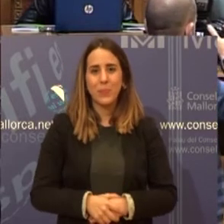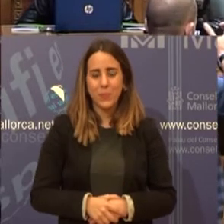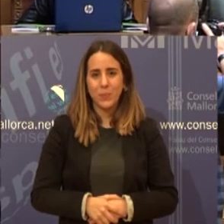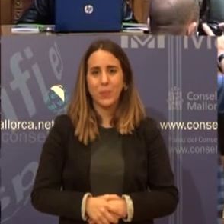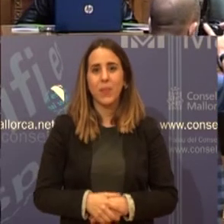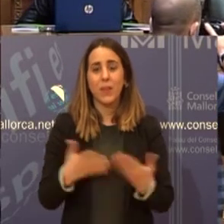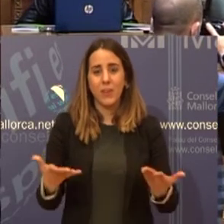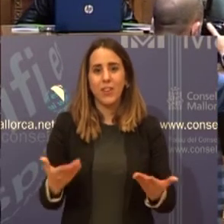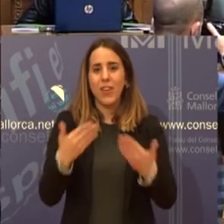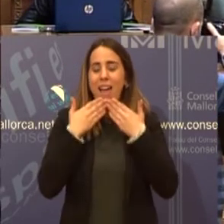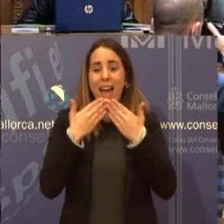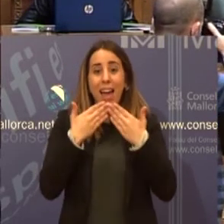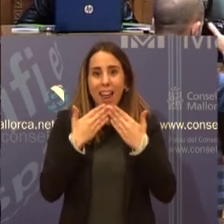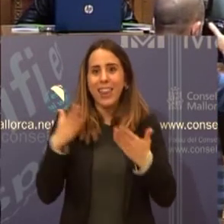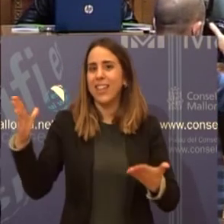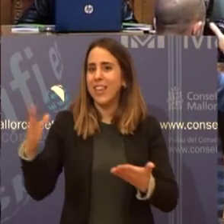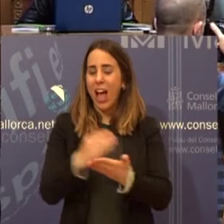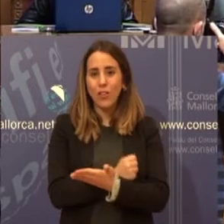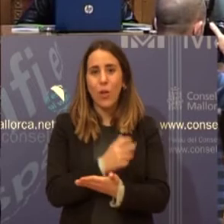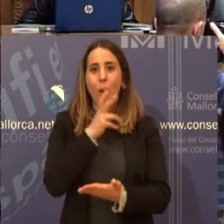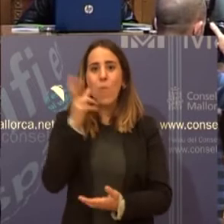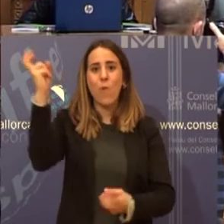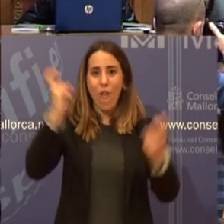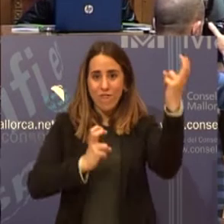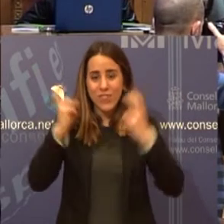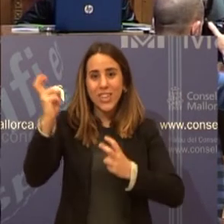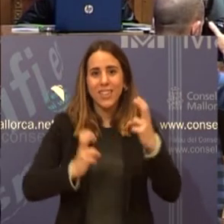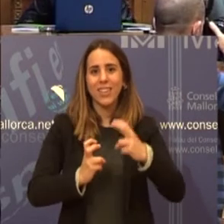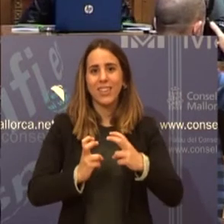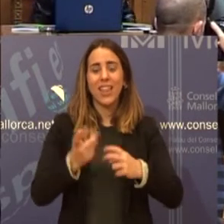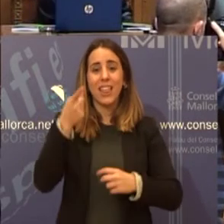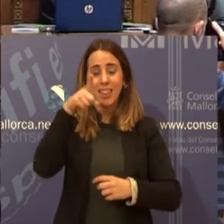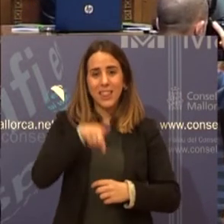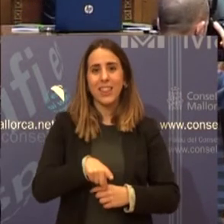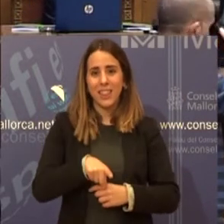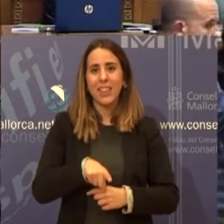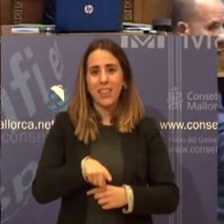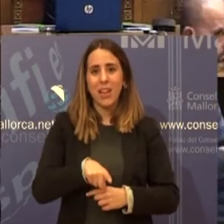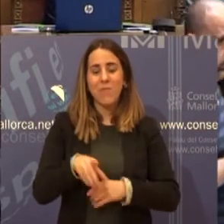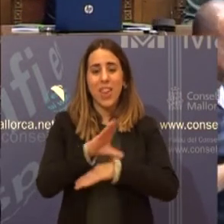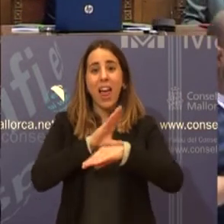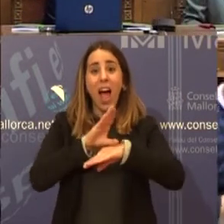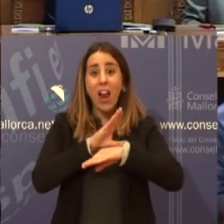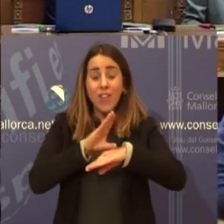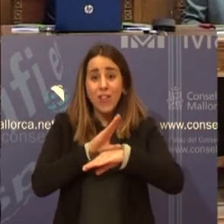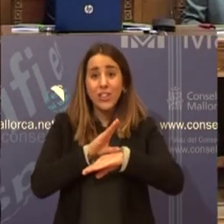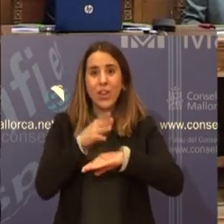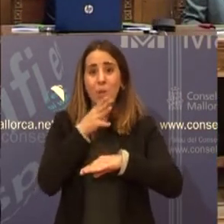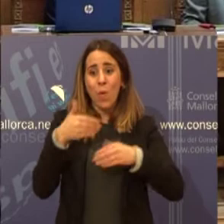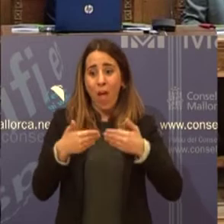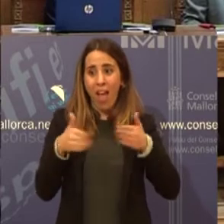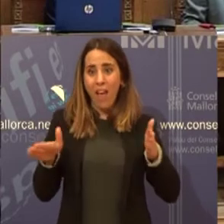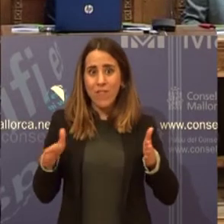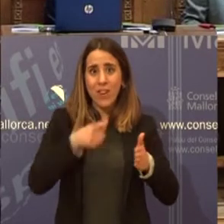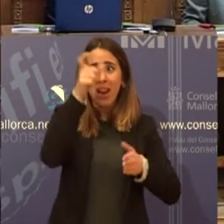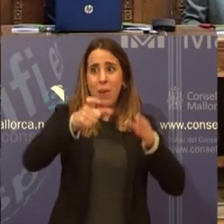Vale. Bé, voldria donar les gràcies a tots per la vostra assistència i sobretot en el Consell per obrir